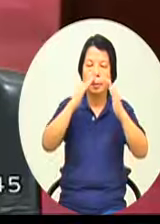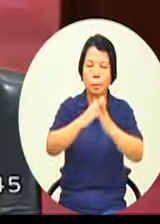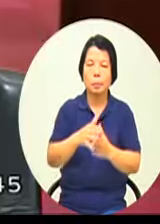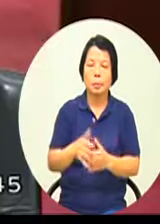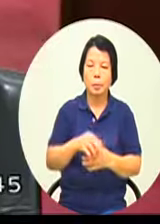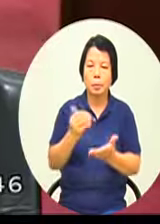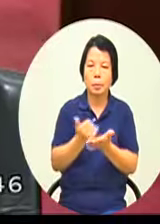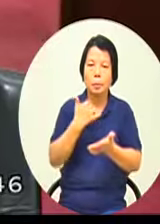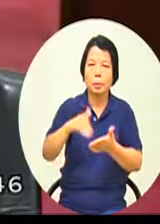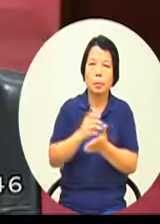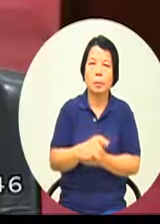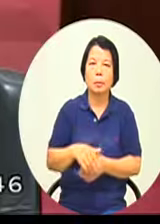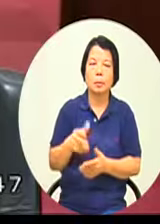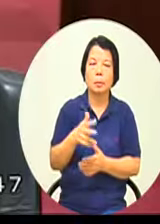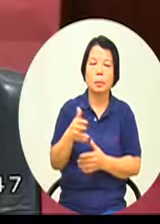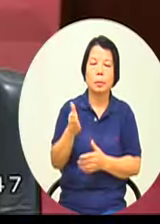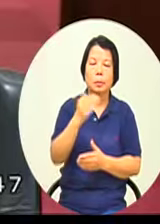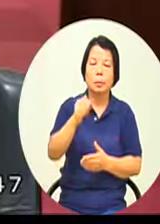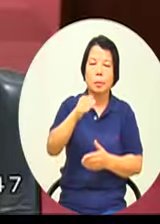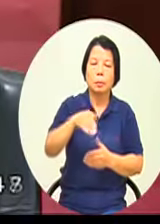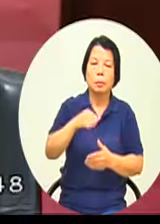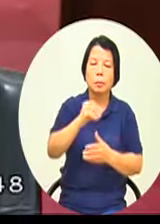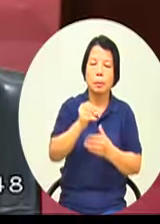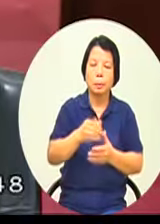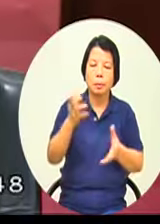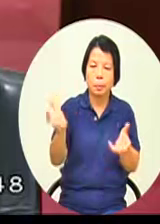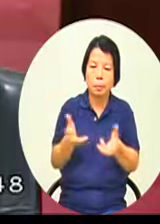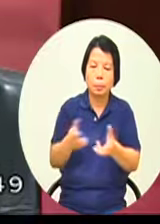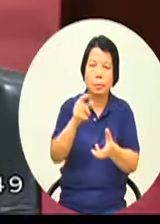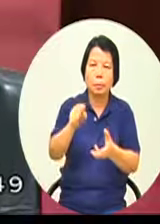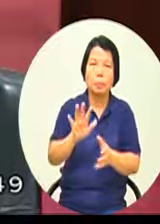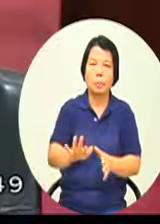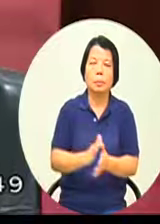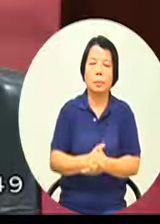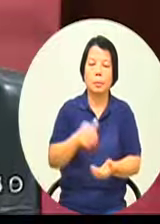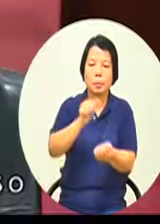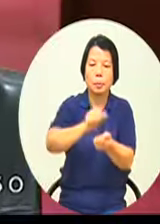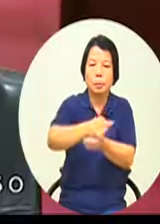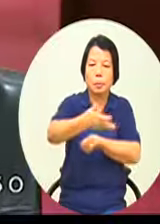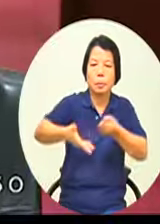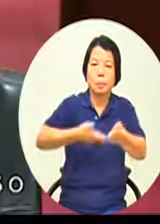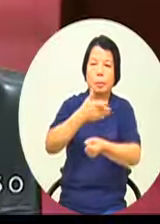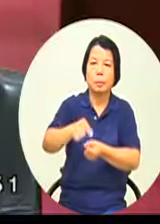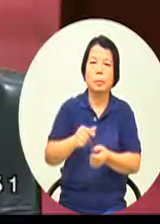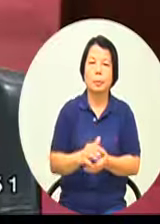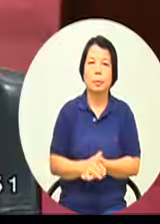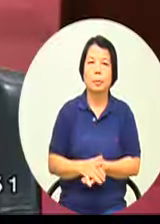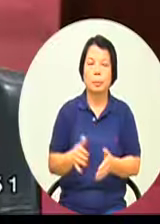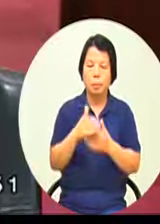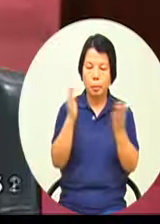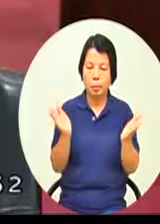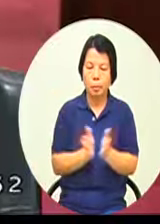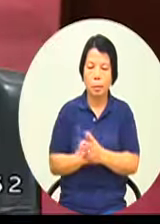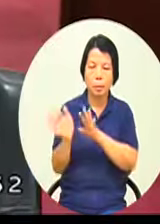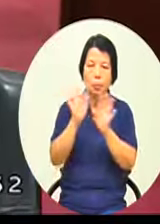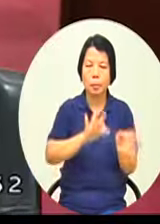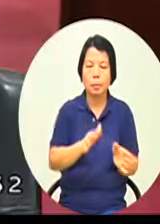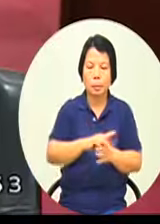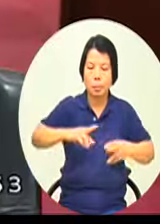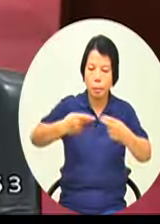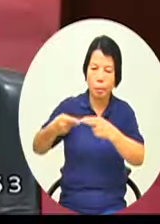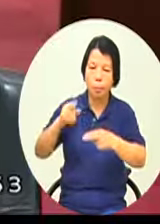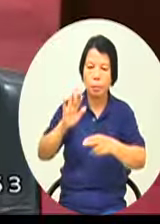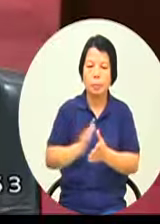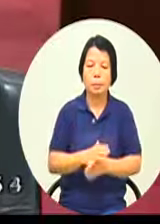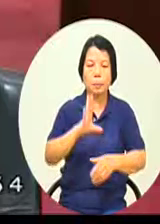啊，中央平三千万啊，这是两千万在做建设嘛。所以咧，顶前我点点啊，目前点点吼，就是讲整个情况都完全改善，包